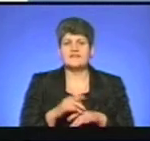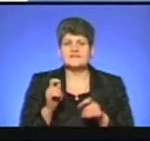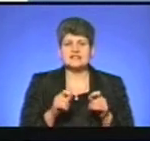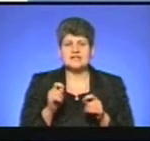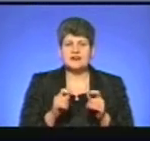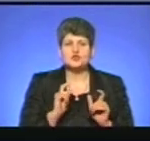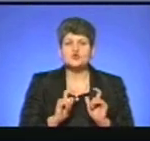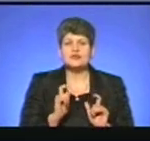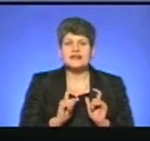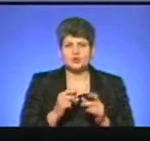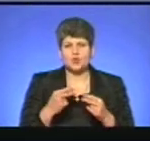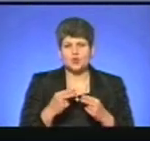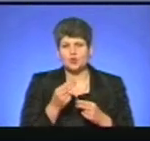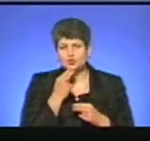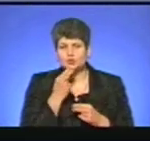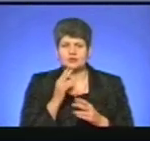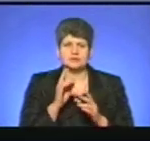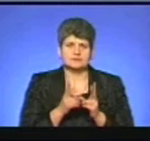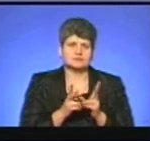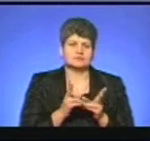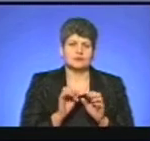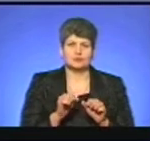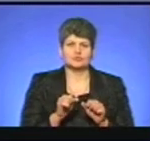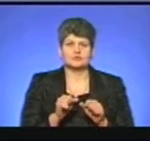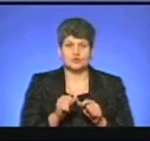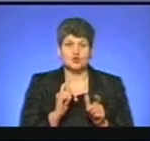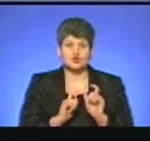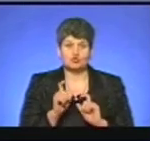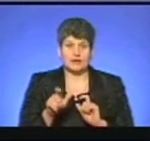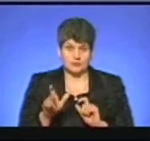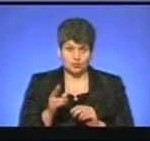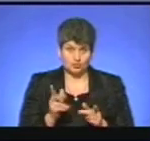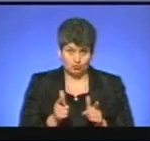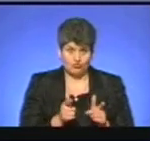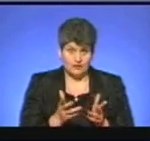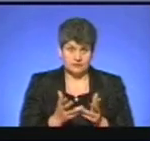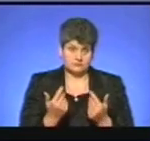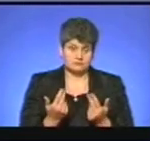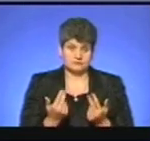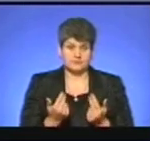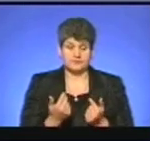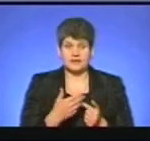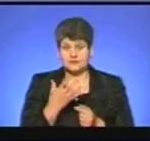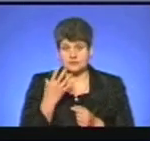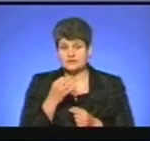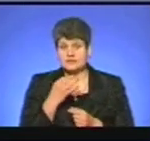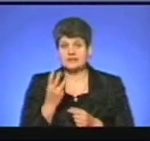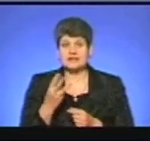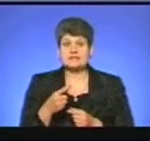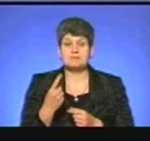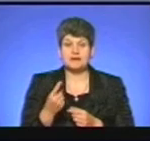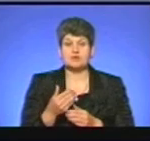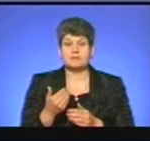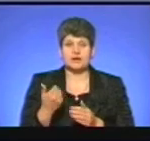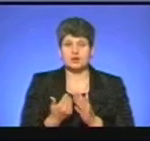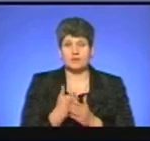кухні, де можна буде скуштувати. Студенти будуть готувати? Звичайно. І забув сказати, що 31-го перед Новим роком